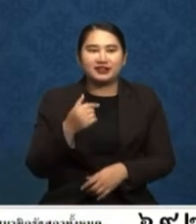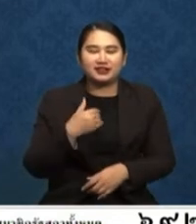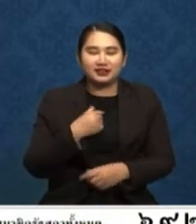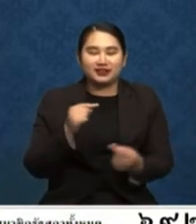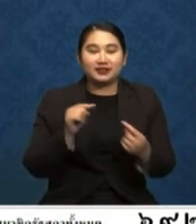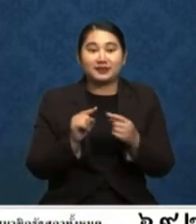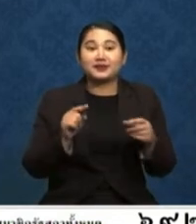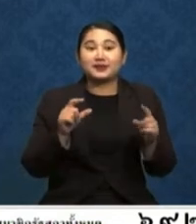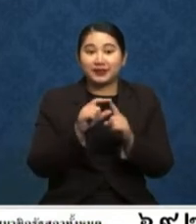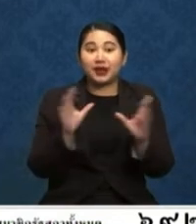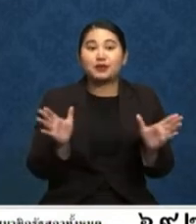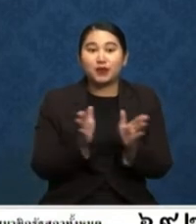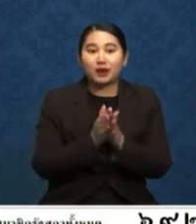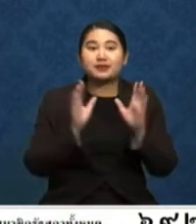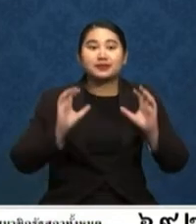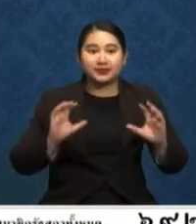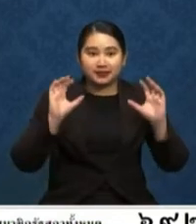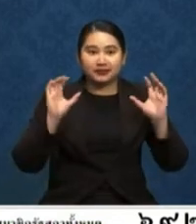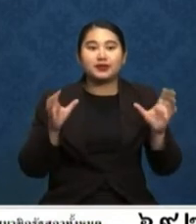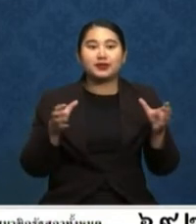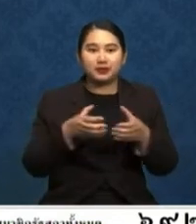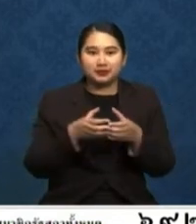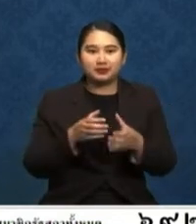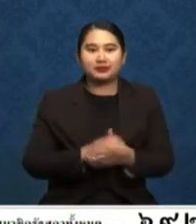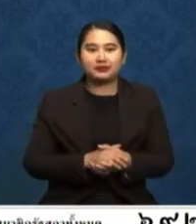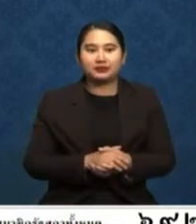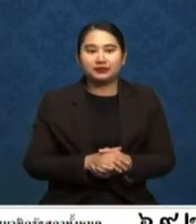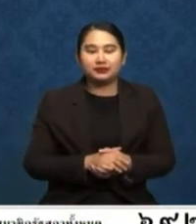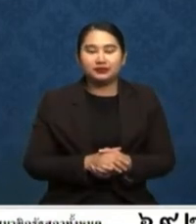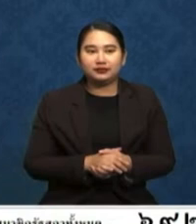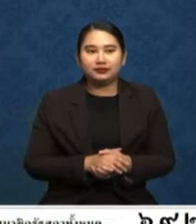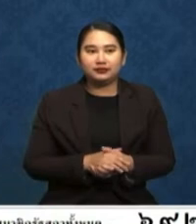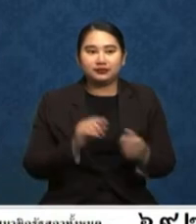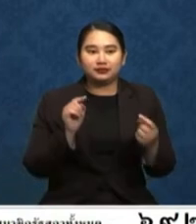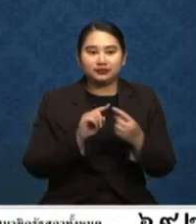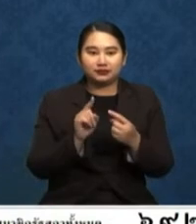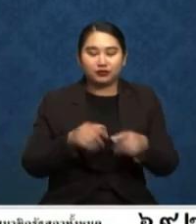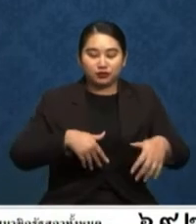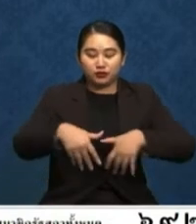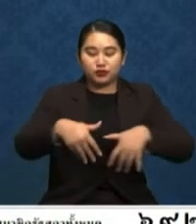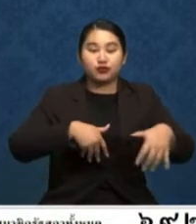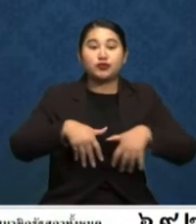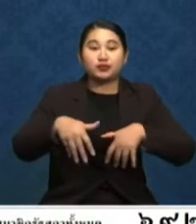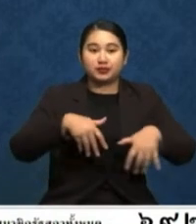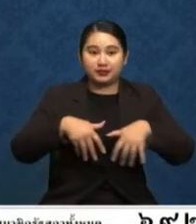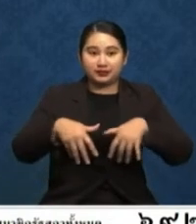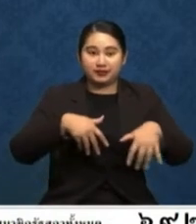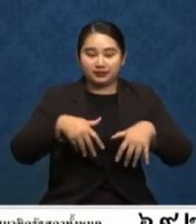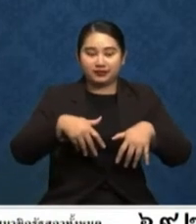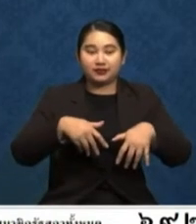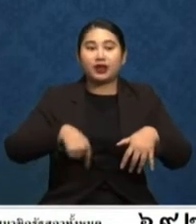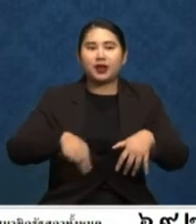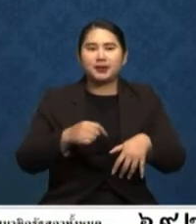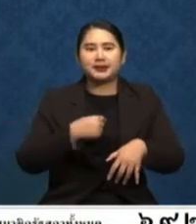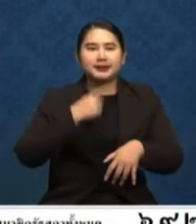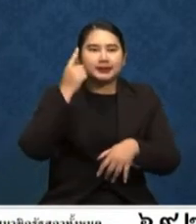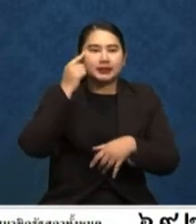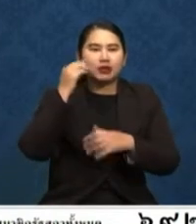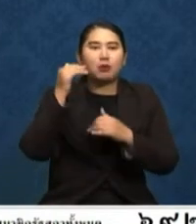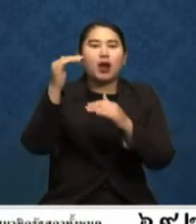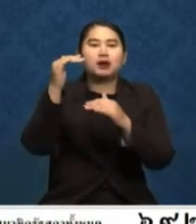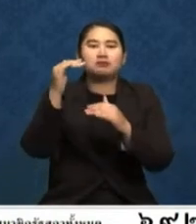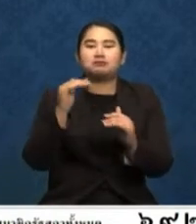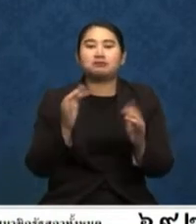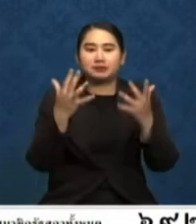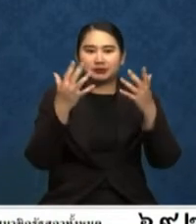คำว่าร่วมรัฐบาลแต่ก็เอาเถอะค่ะไม่เป็นไรดิฉันคิดว่าพี่น้องประชาชนเคก็คงไม่ได้คาดหวังกับท่าน